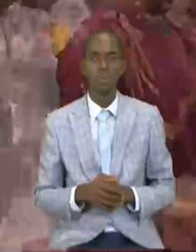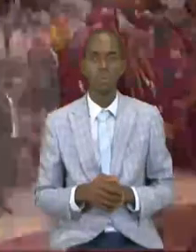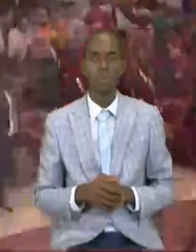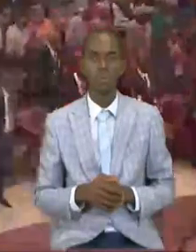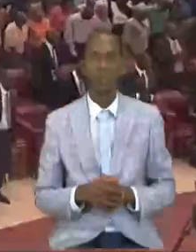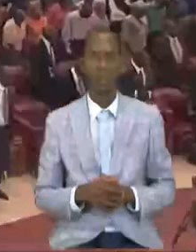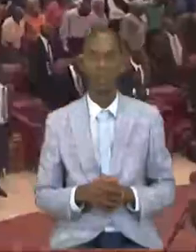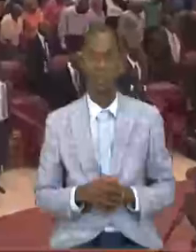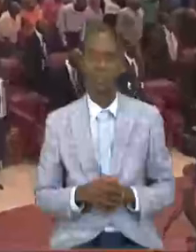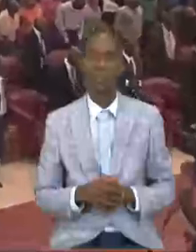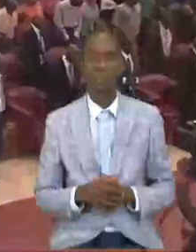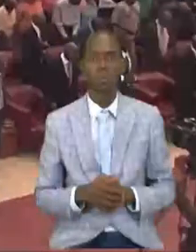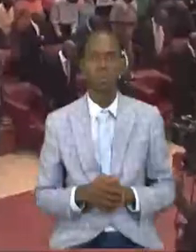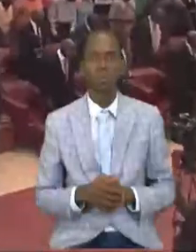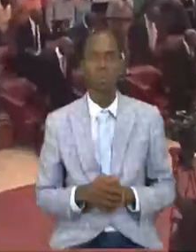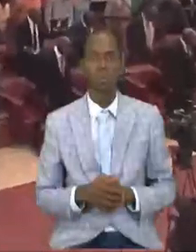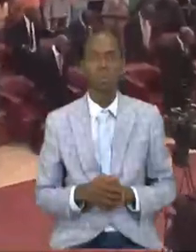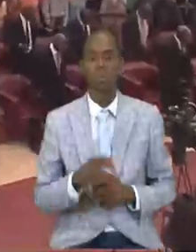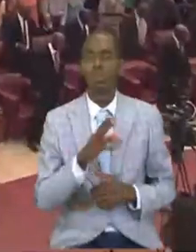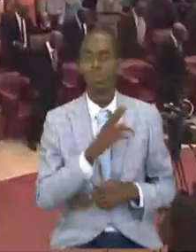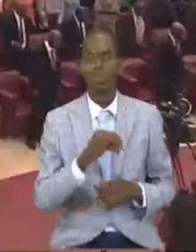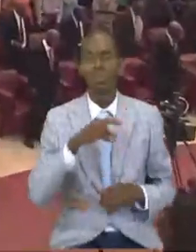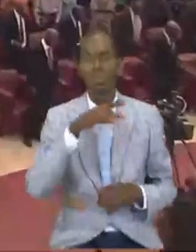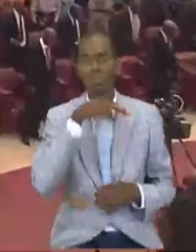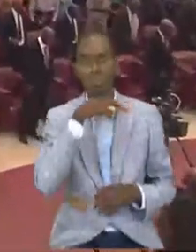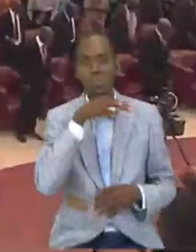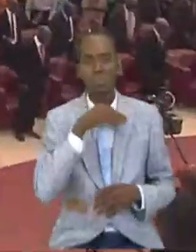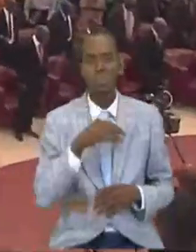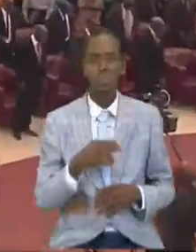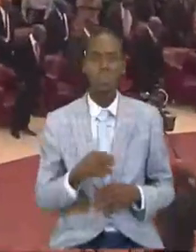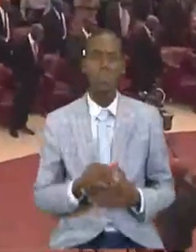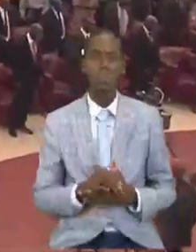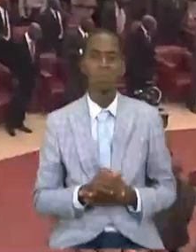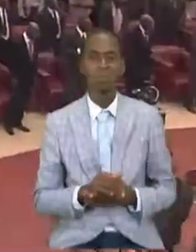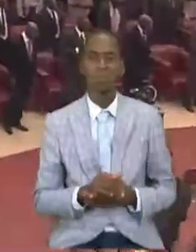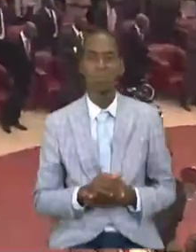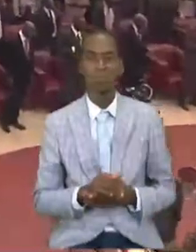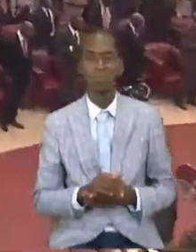pas de nuisance, pas de souillure,